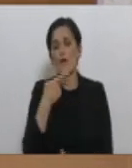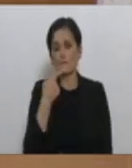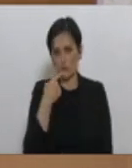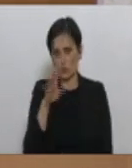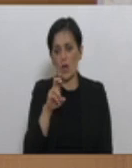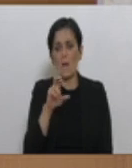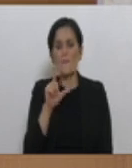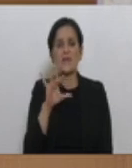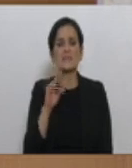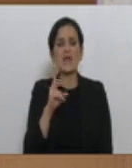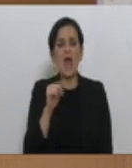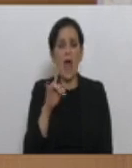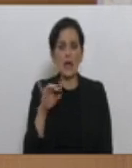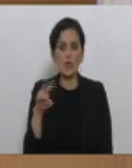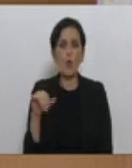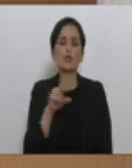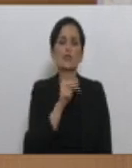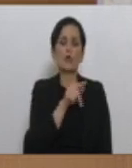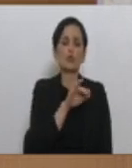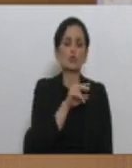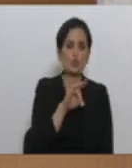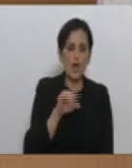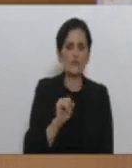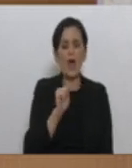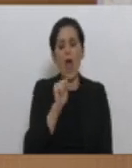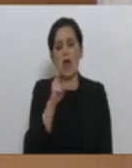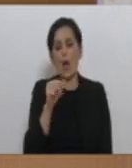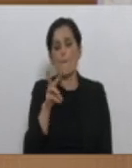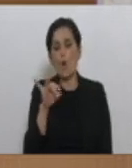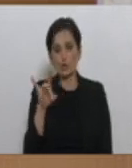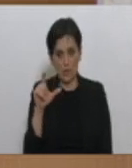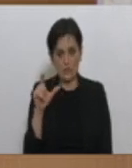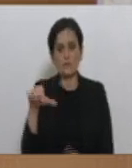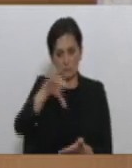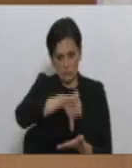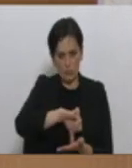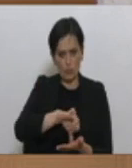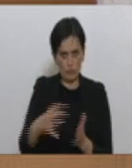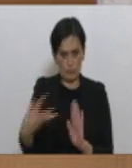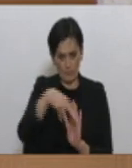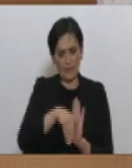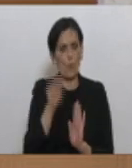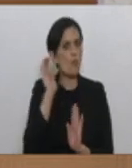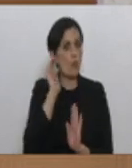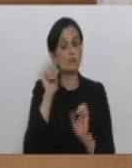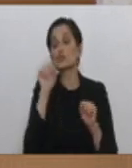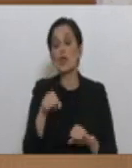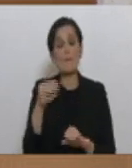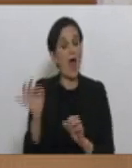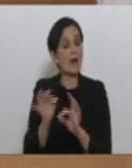ბესიკ ხარანაული, დათო ტურაშვილი, აკა მორჩილაძე მოისმინონ და შესაძლოა არაფერი თქვან,